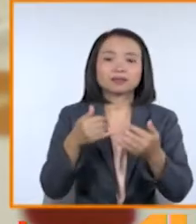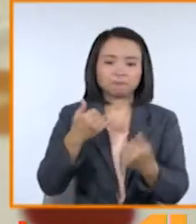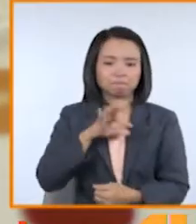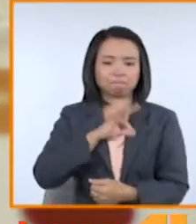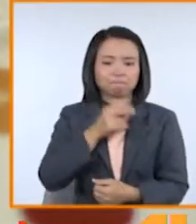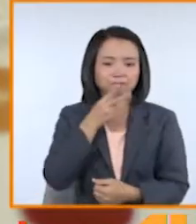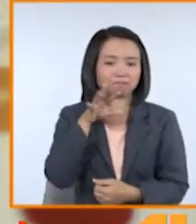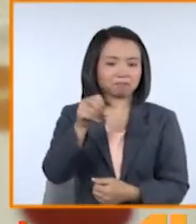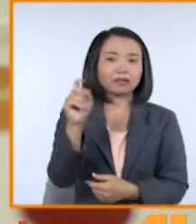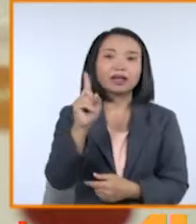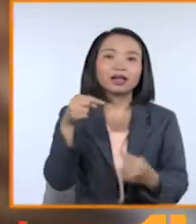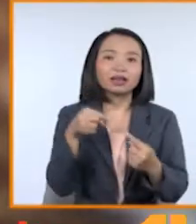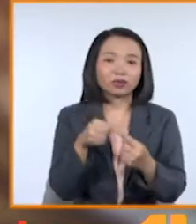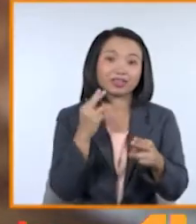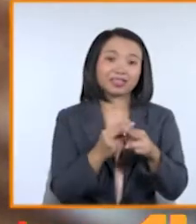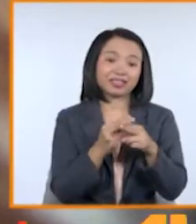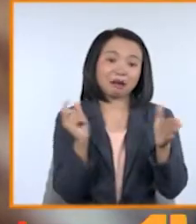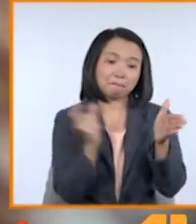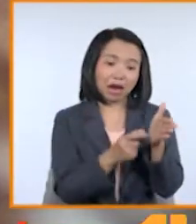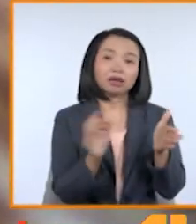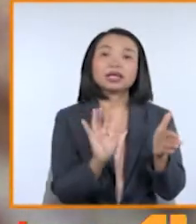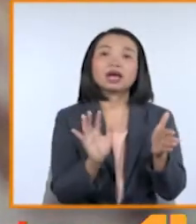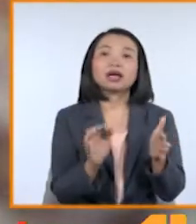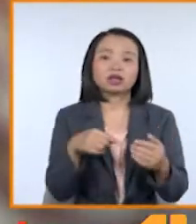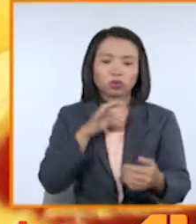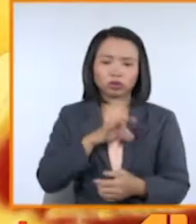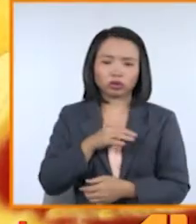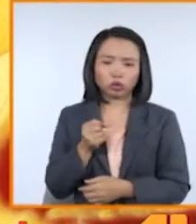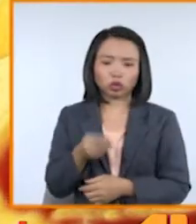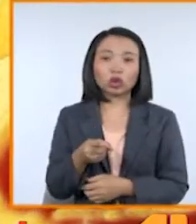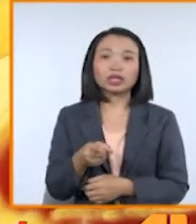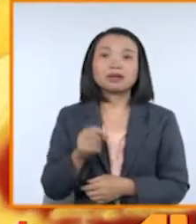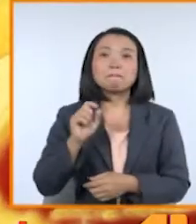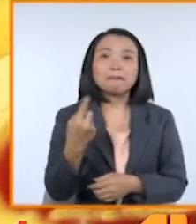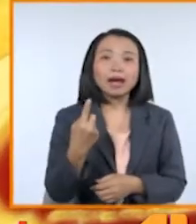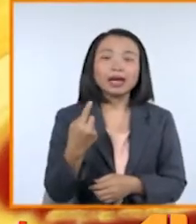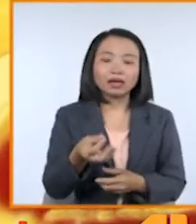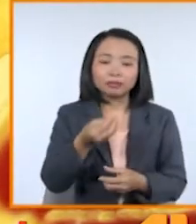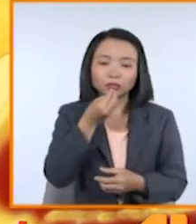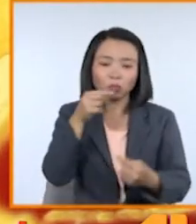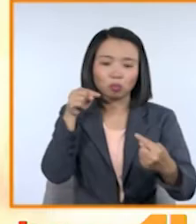ดเด่นของร้านไม่ใช่แค่แบรนด์แต่คือความสดใหม่และรสชาติที่เข้าใจชาวกัมพูชา